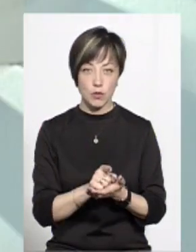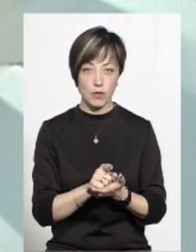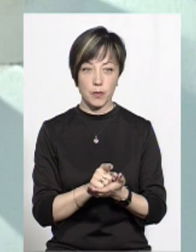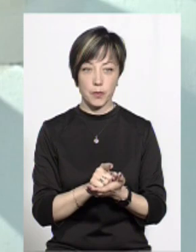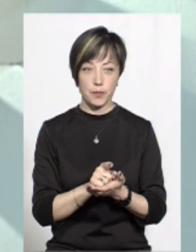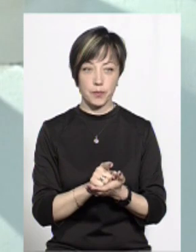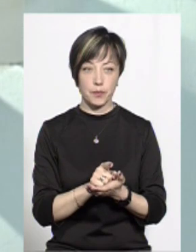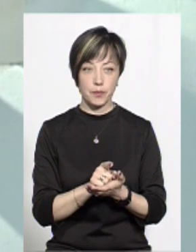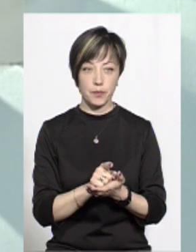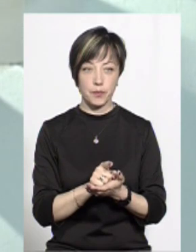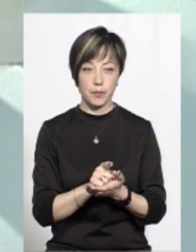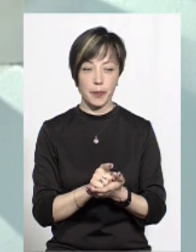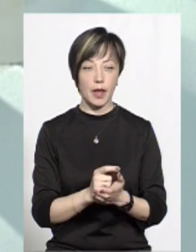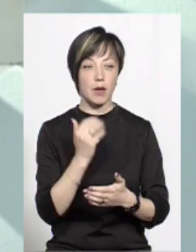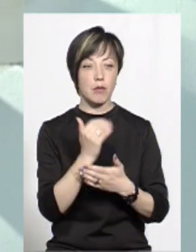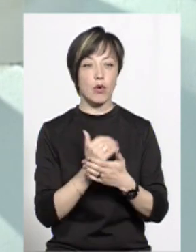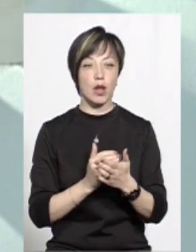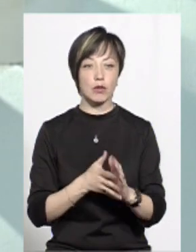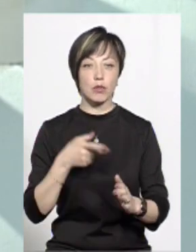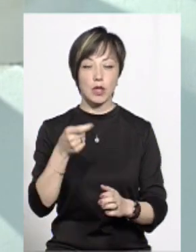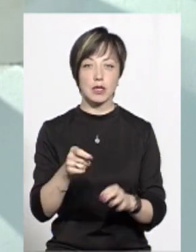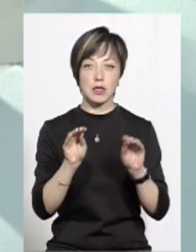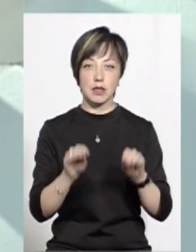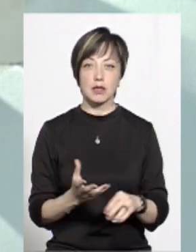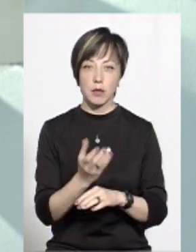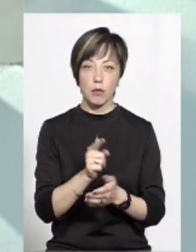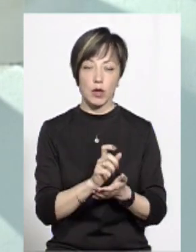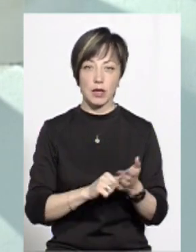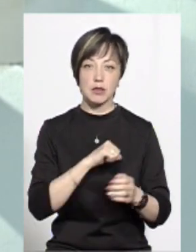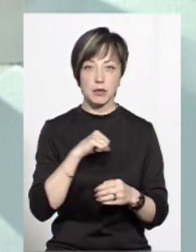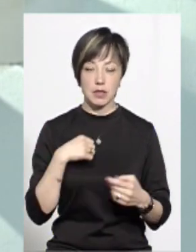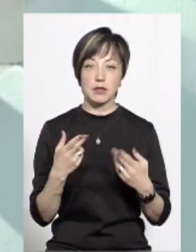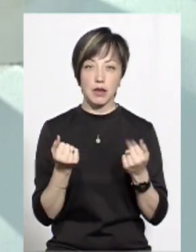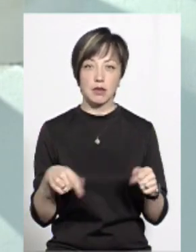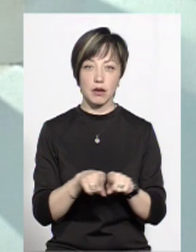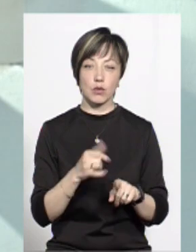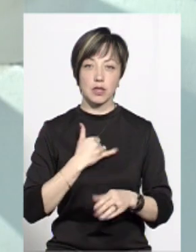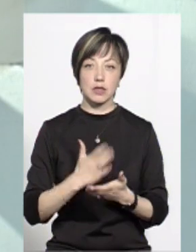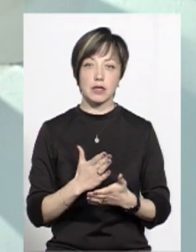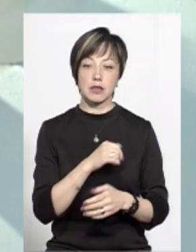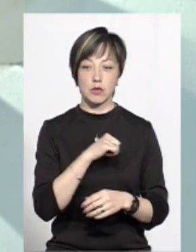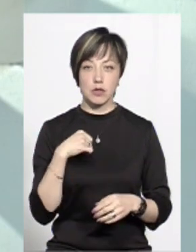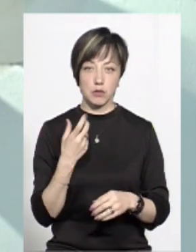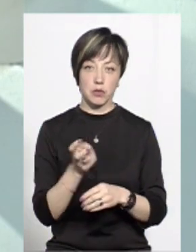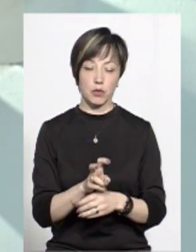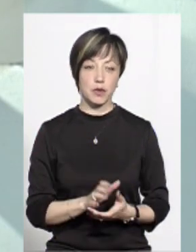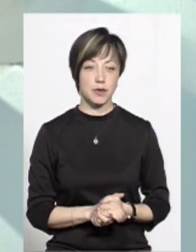в них обов'язковий порядок подачі декларації і сплати податків самостійно. Так, і такі громадяни в нас є, і вони самостійно